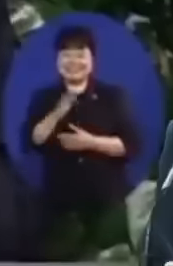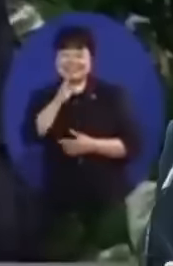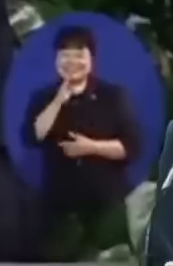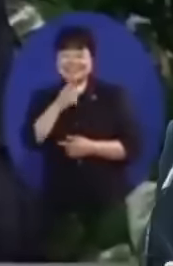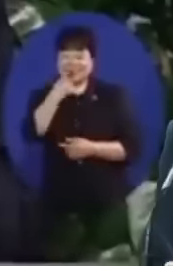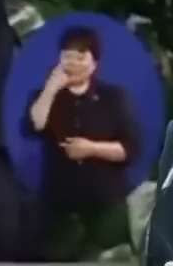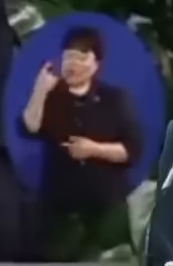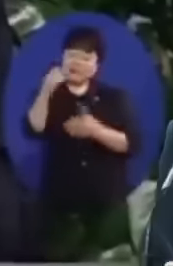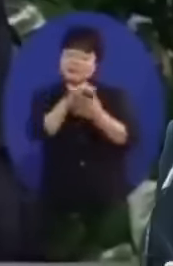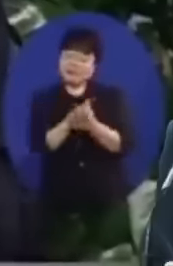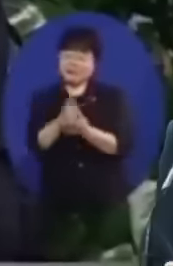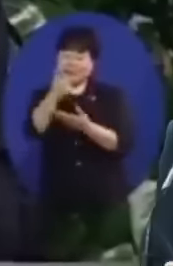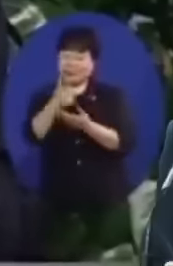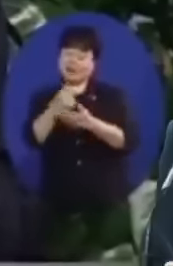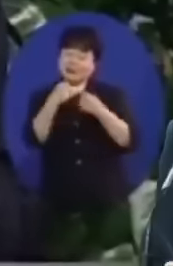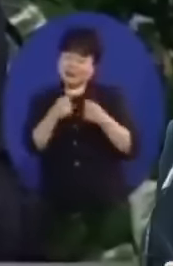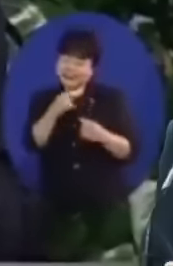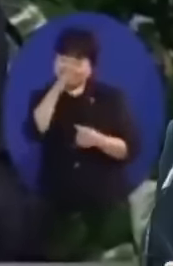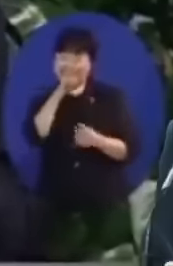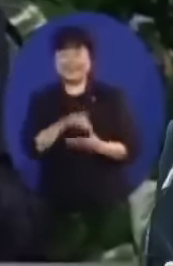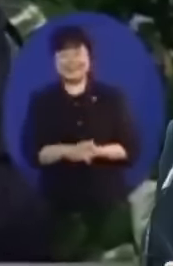진짜로 멋진 친구 모시고 있네.